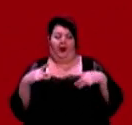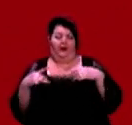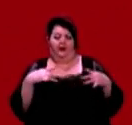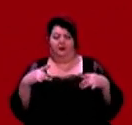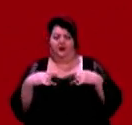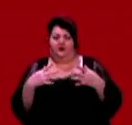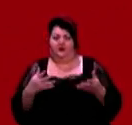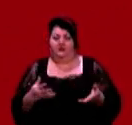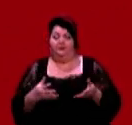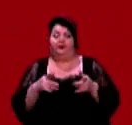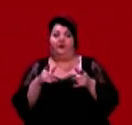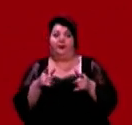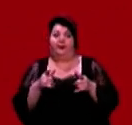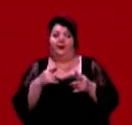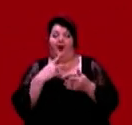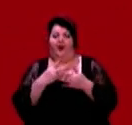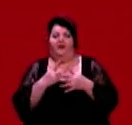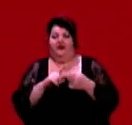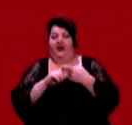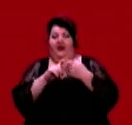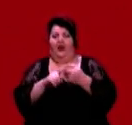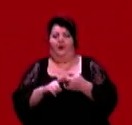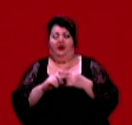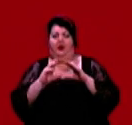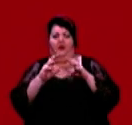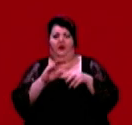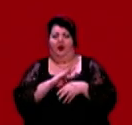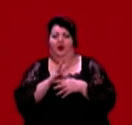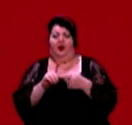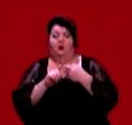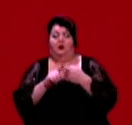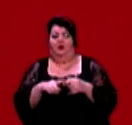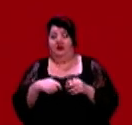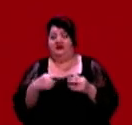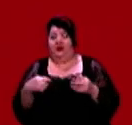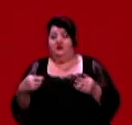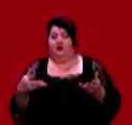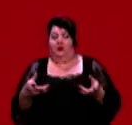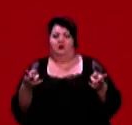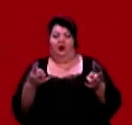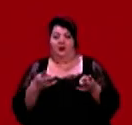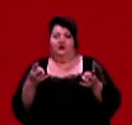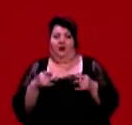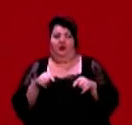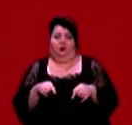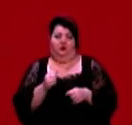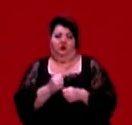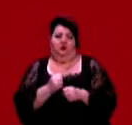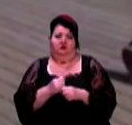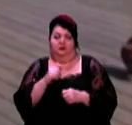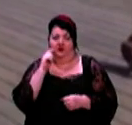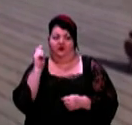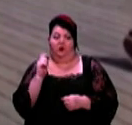Видно, що ця епідемія того коронавірусу, вона якби затягується щось надовго, непонятно, потрібно реалізуватися, тобто тут в